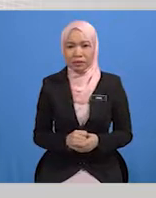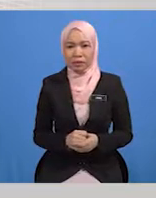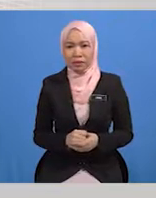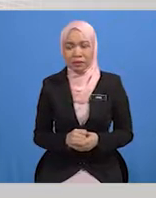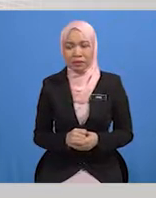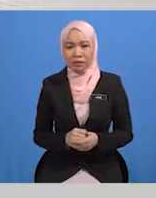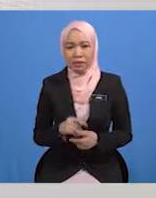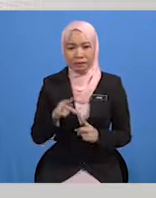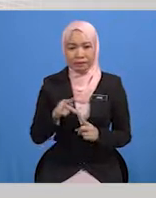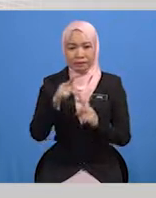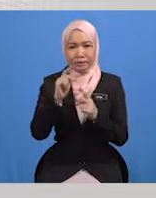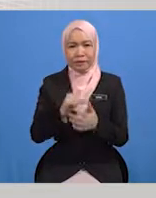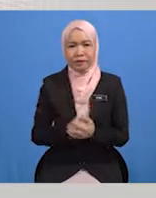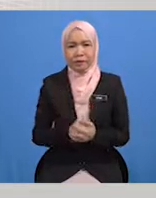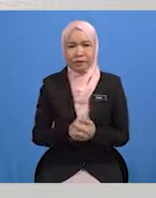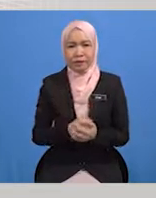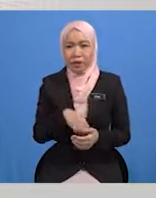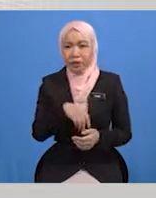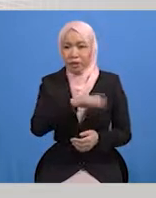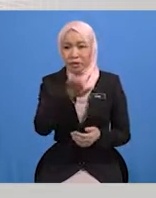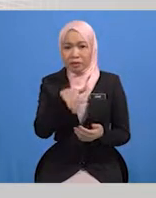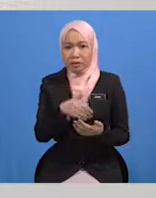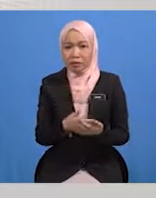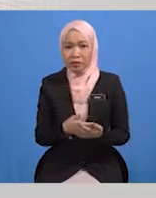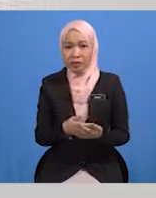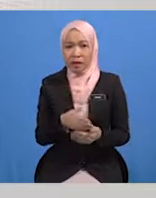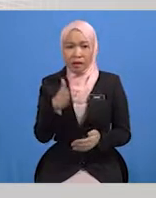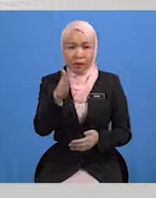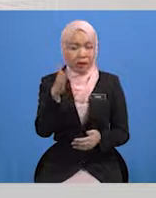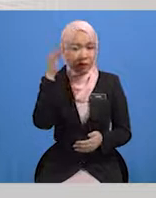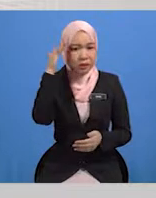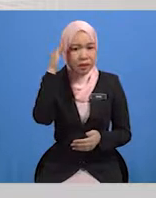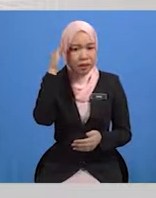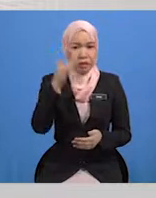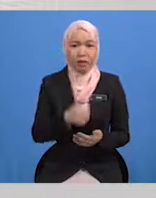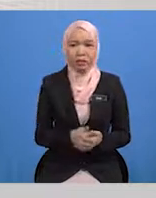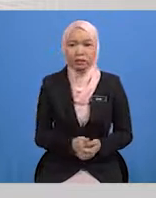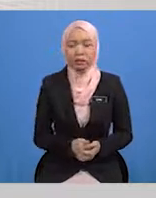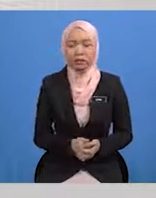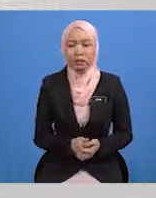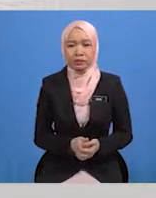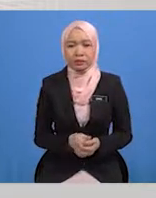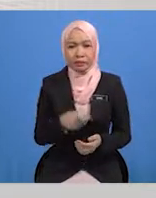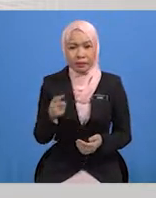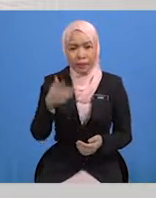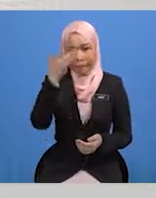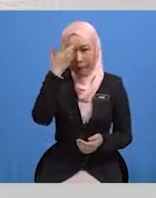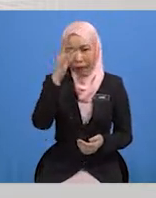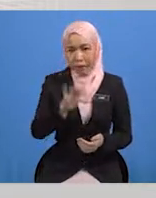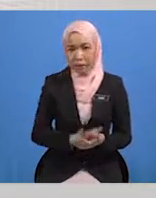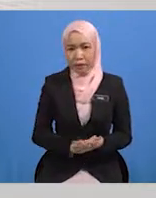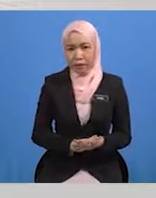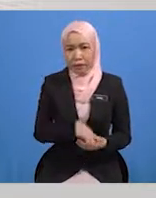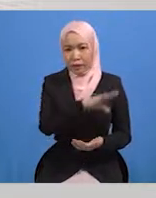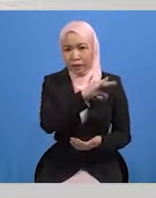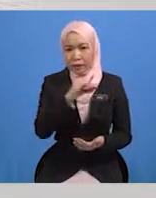Kalian akan tahu nanti. Dia perempuan yang cerdik, atau mungkin